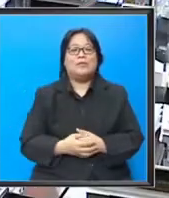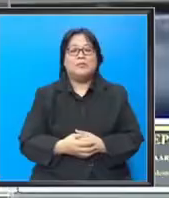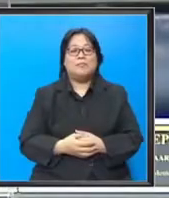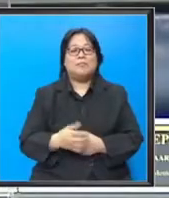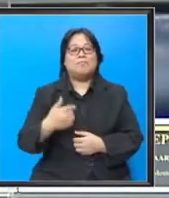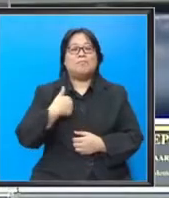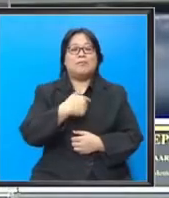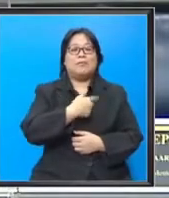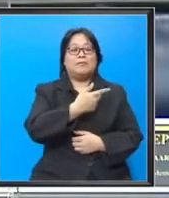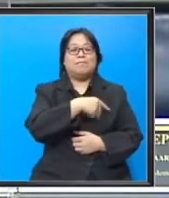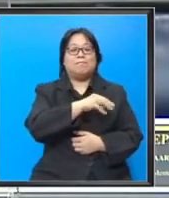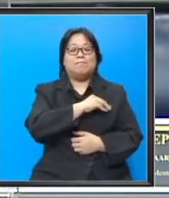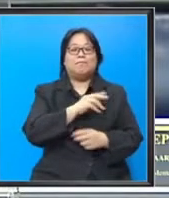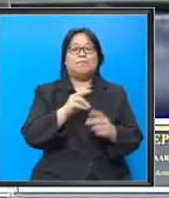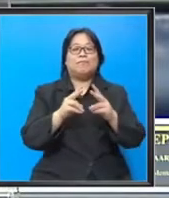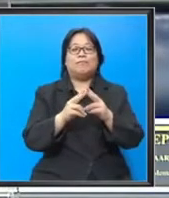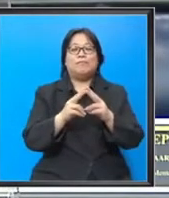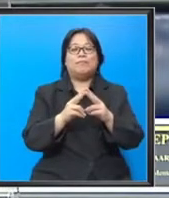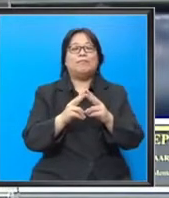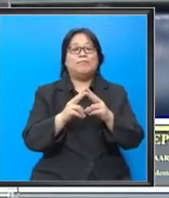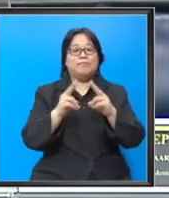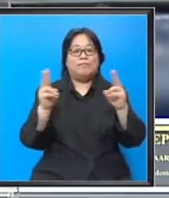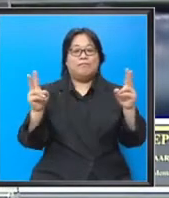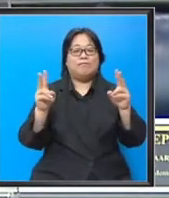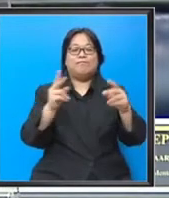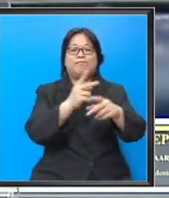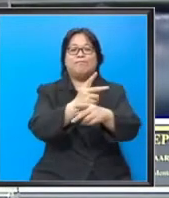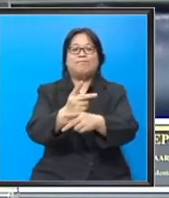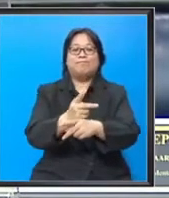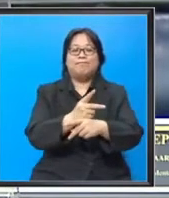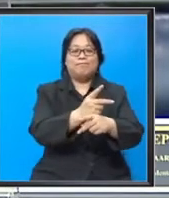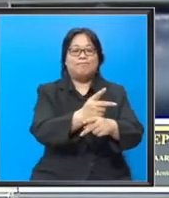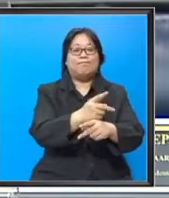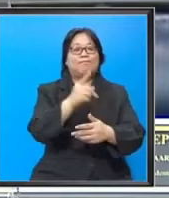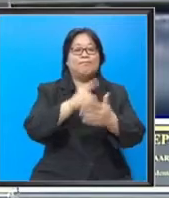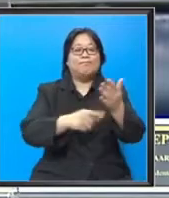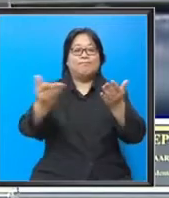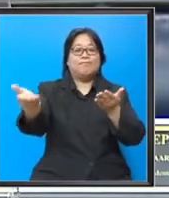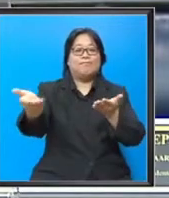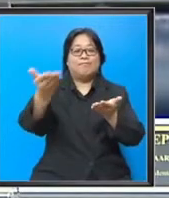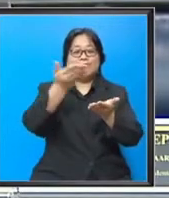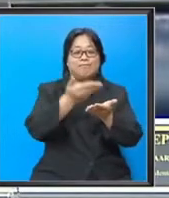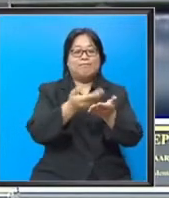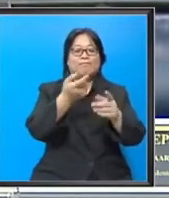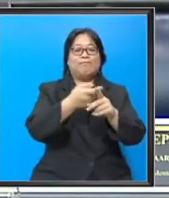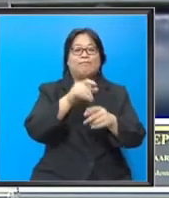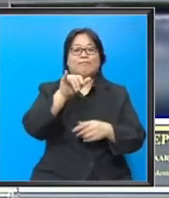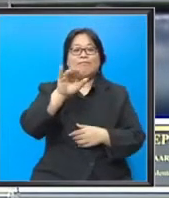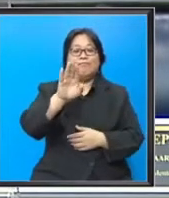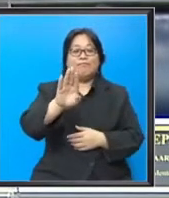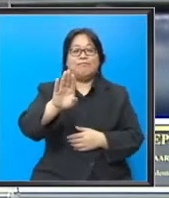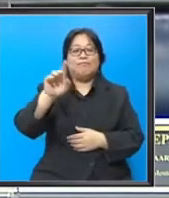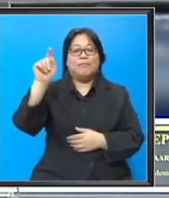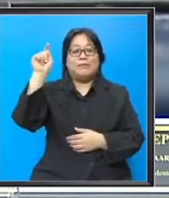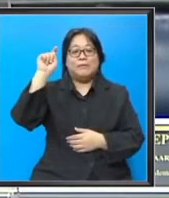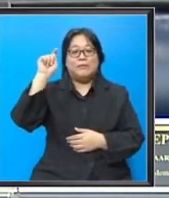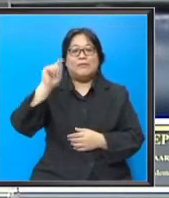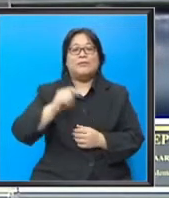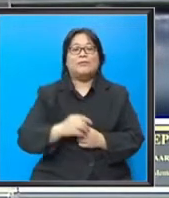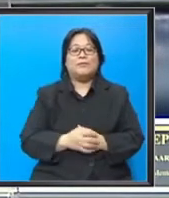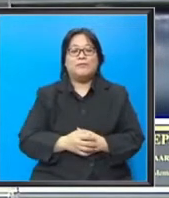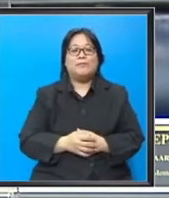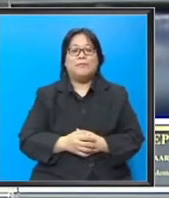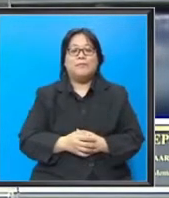kami di Kementerian sangat prihatin terhadap apa yang dikemukakan oleh yang hormat kepada temen lu